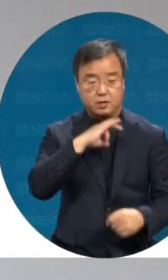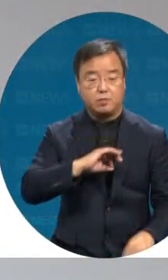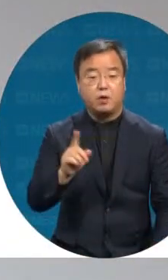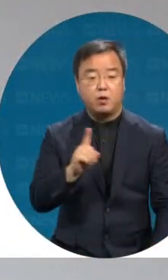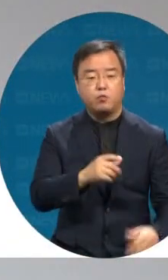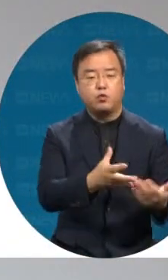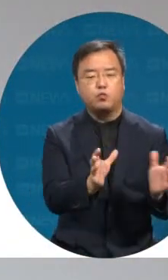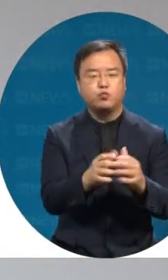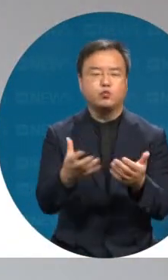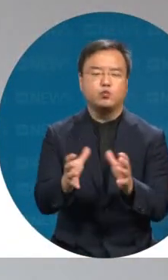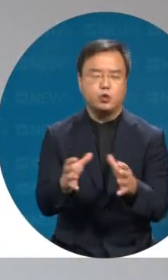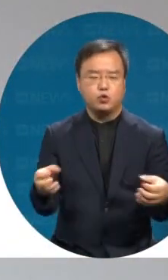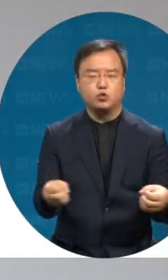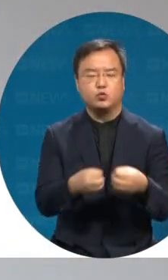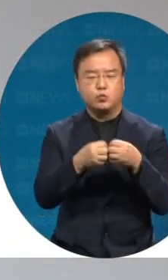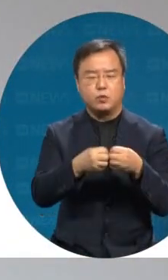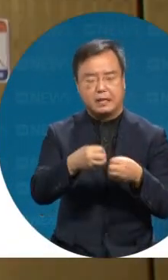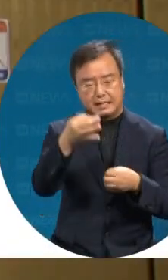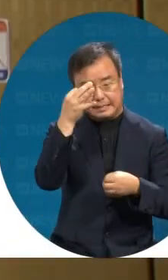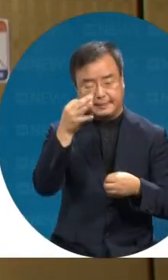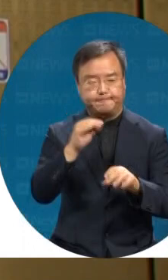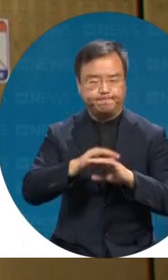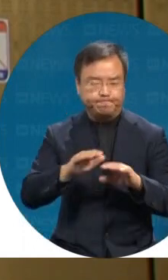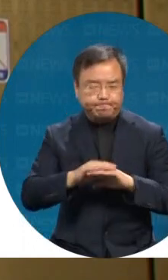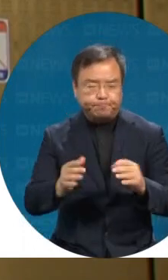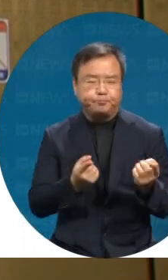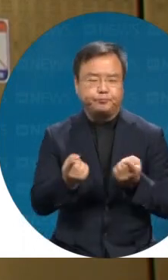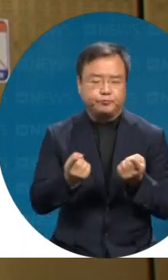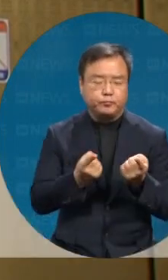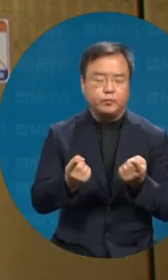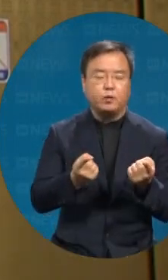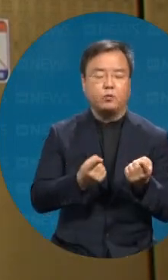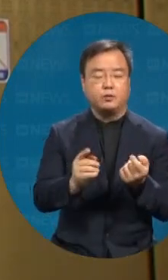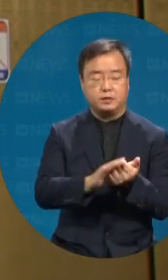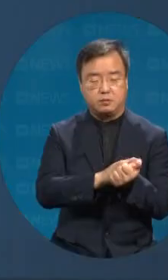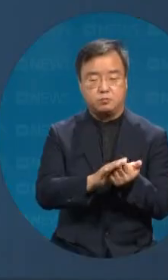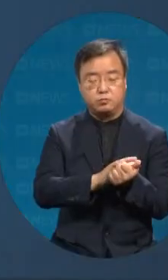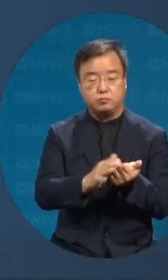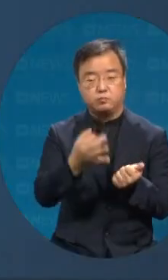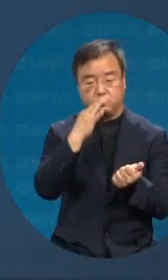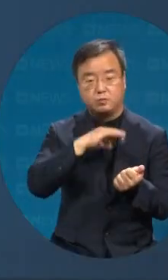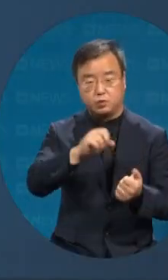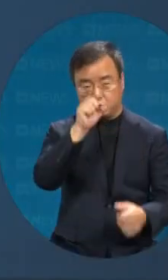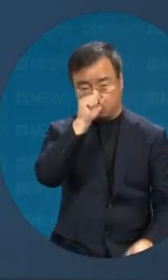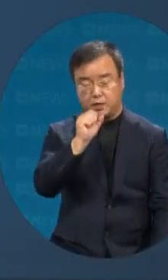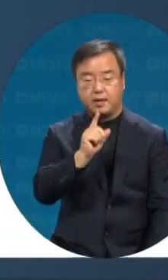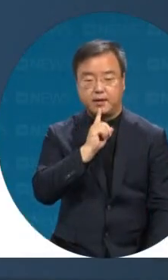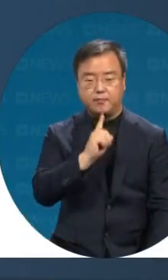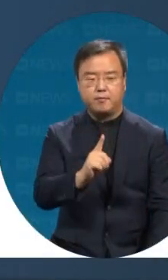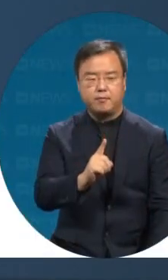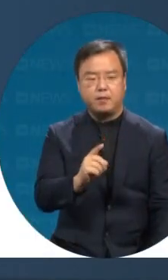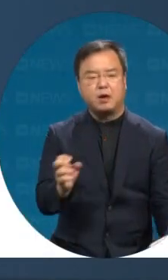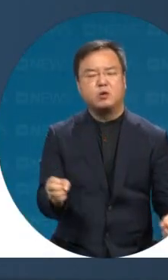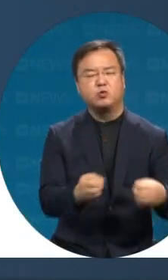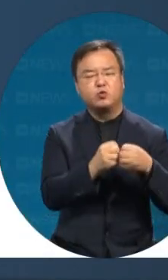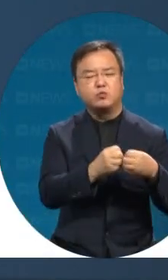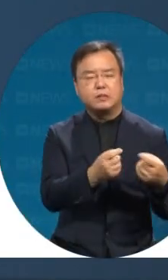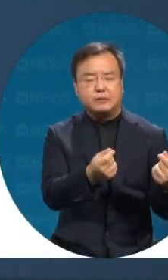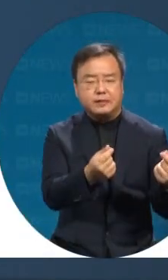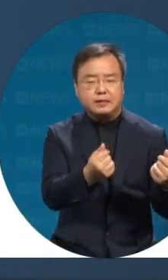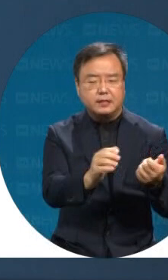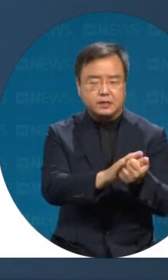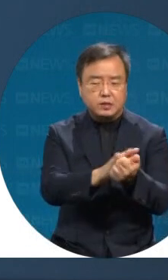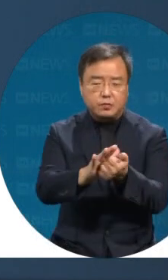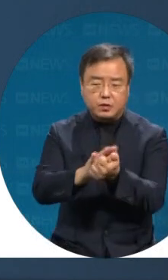중복된 기능을 통합해 효율적 서비스를 제공할 수 있다는 점을 들었습니다 중복된 유사 서비스를 제공하는 그런